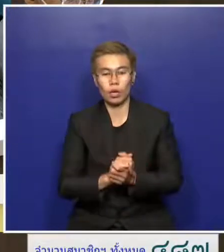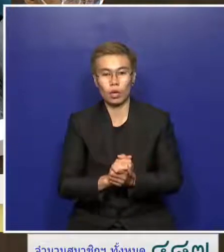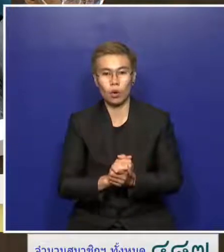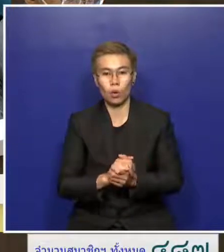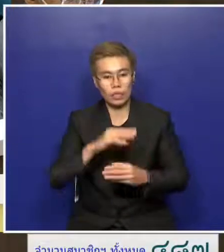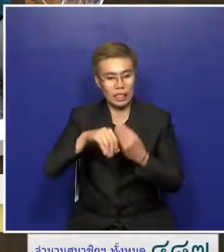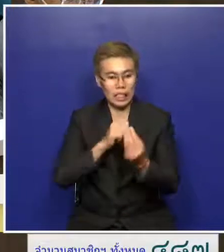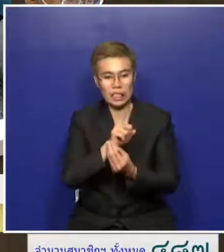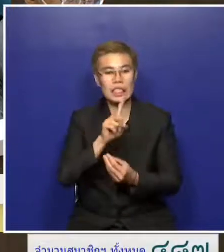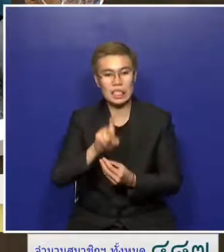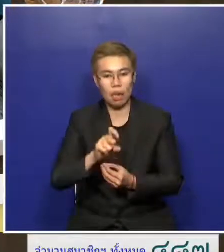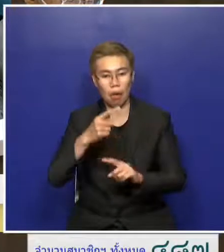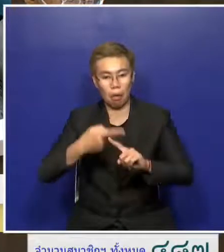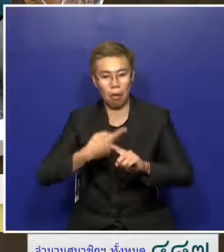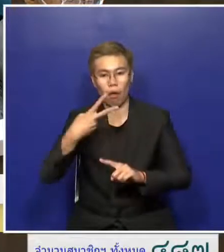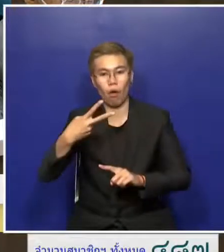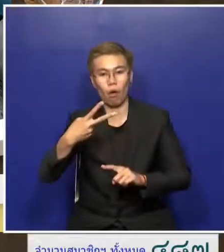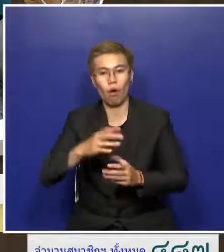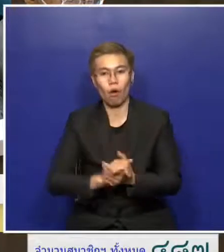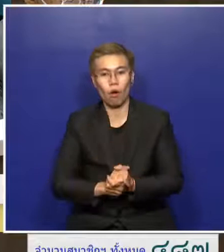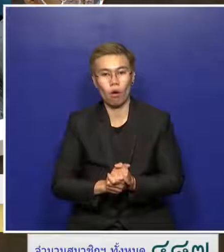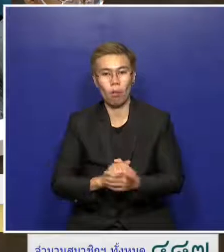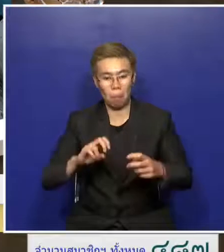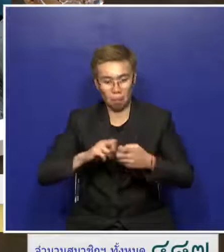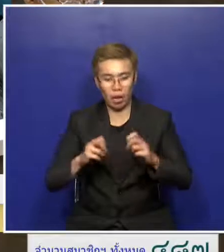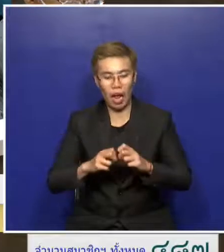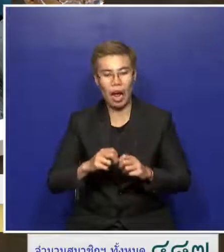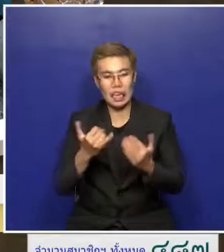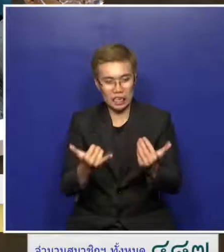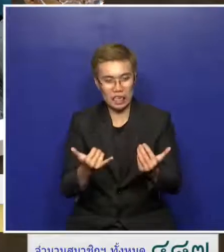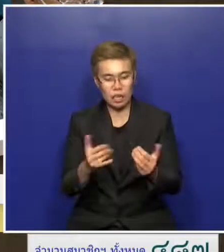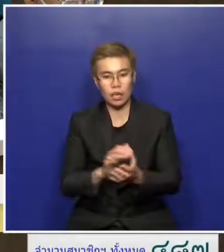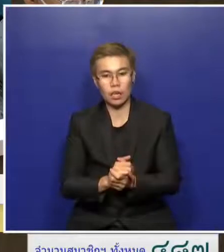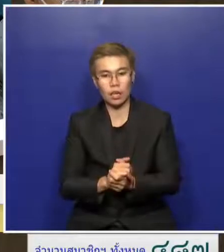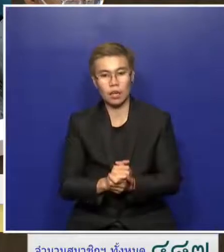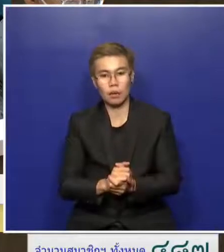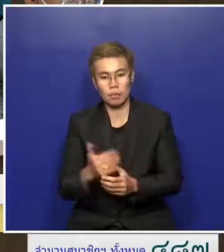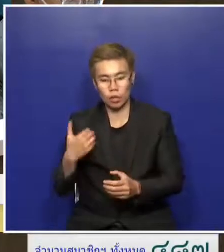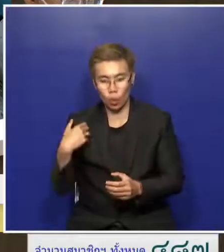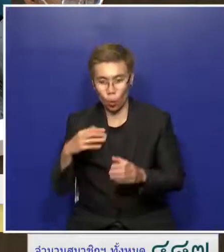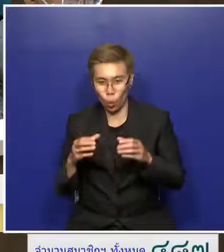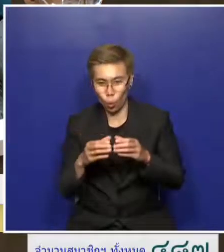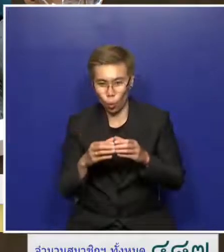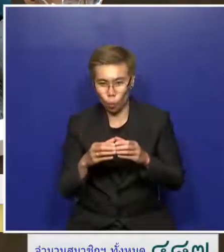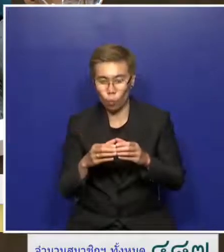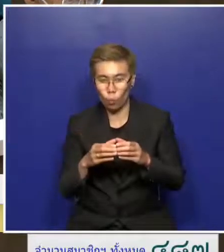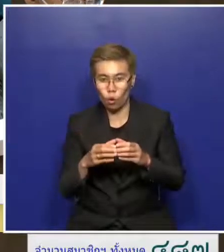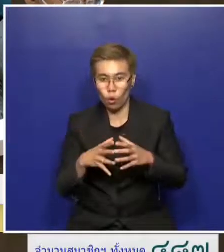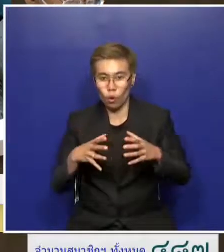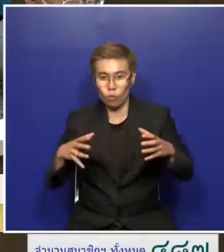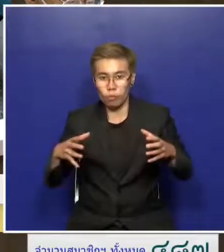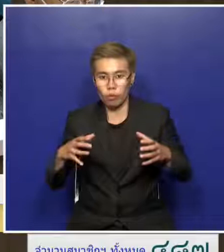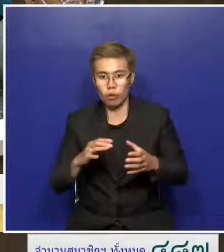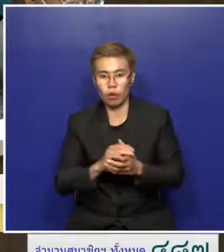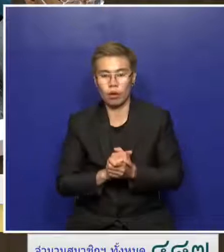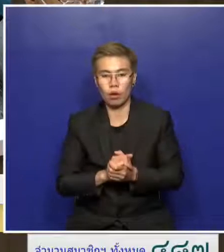อนครัรรมธารเหตุการณ์มีผู้ติดเชื้อเป็นกลมก้อนใหญ่ ที่เราเรีกวาการระบัดในระ